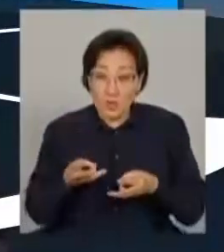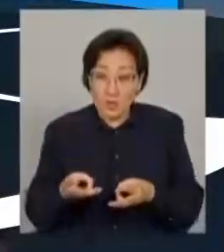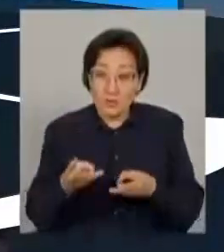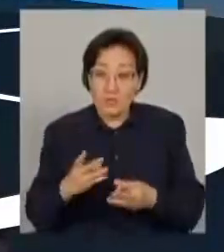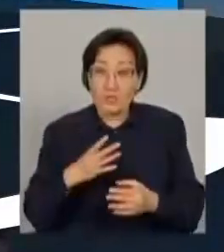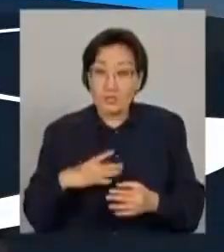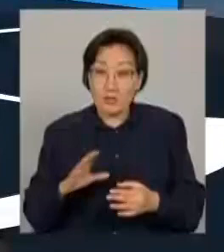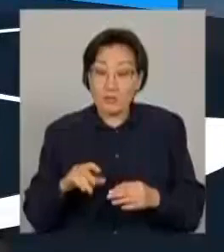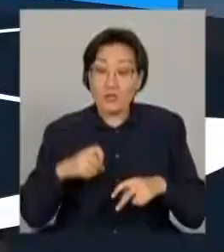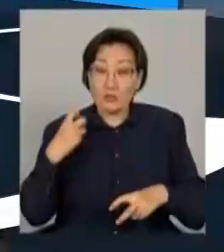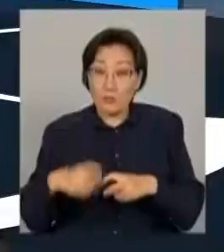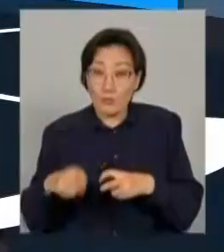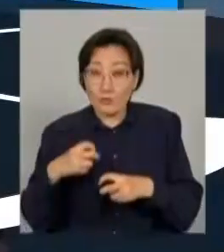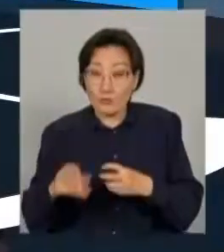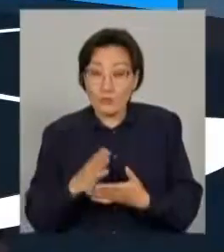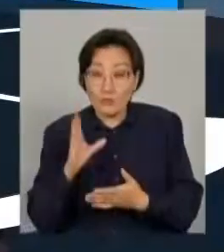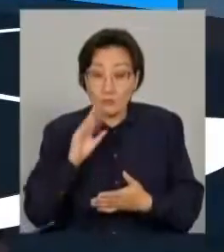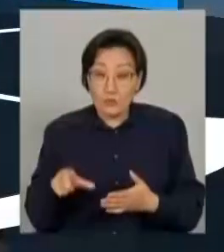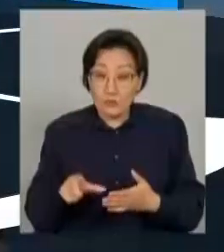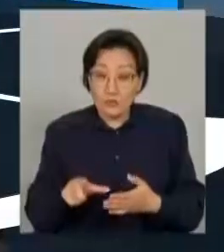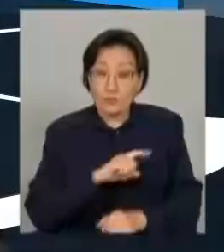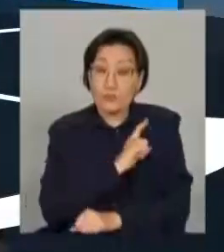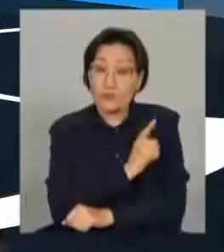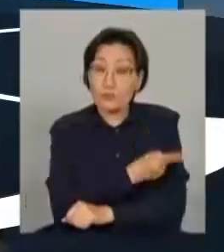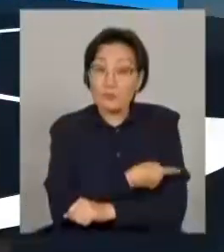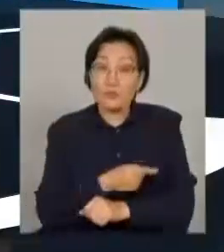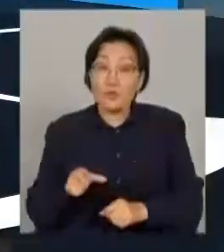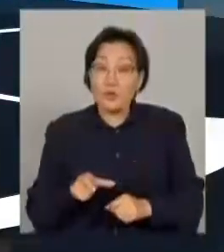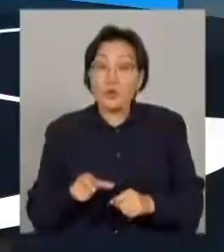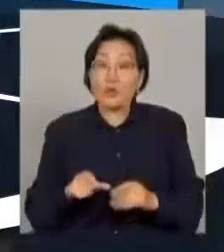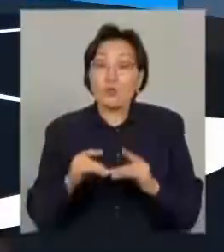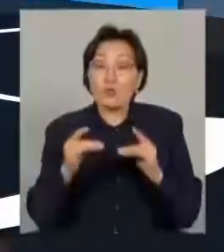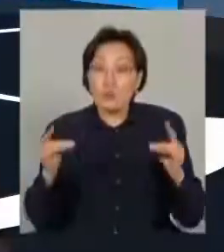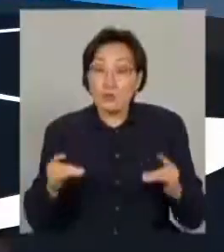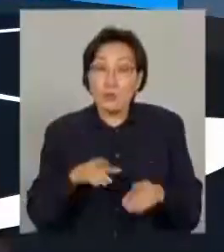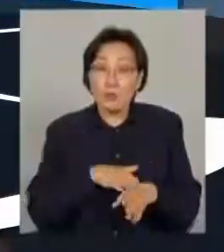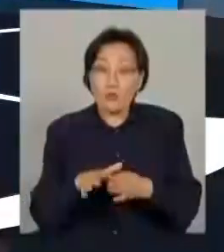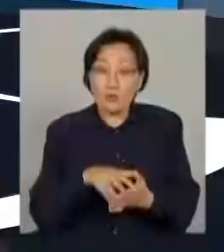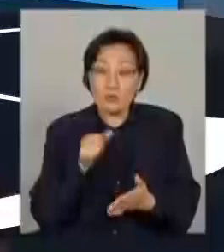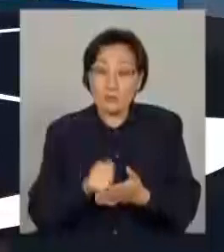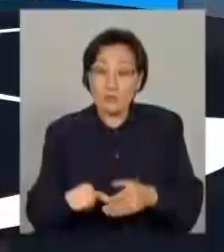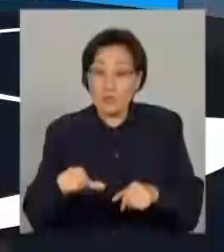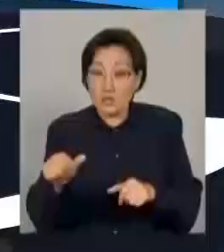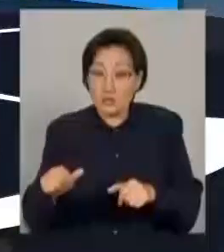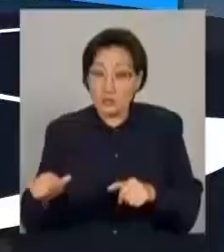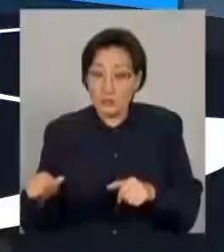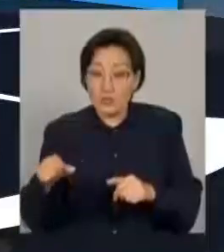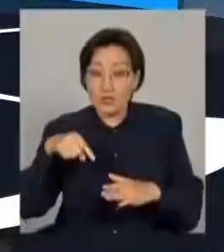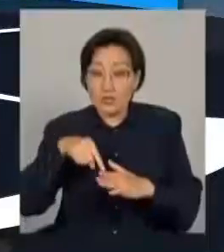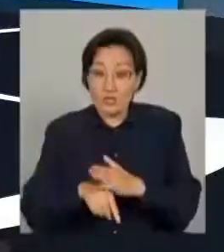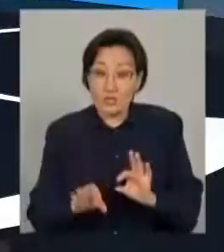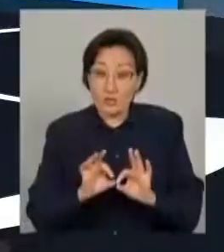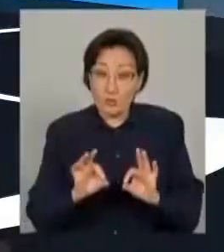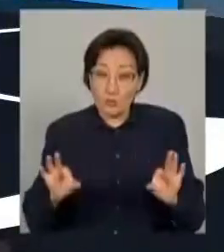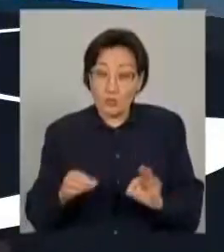қирап жатыр. Талғар жақтан аққан өзеннің ағыны күшейгелі өткелдің түгі қалмаған. Маңын су шайып, жер астындағы құбырлар